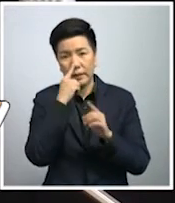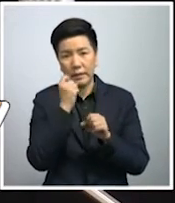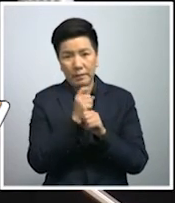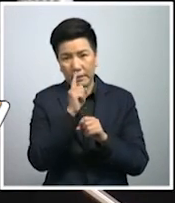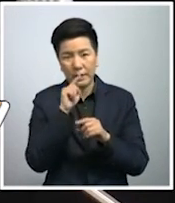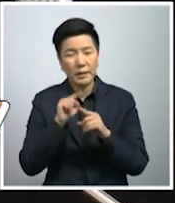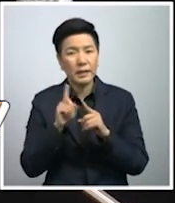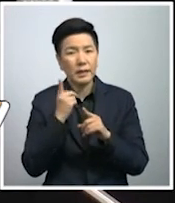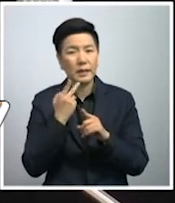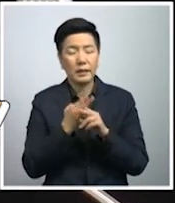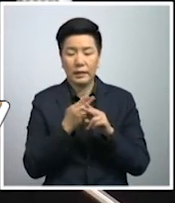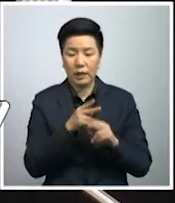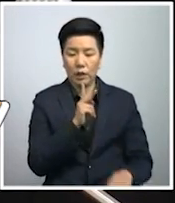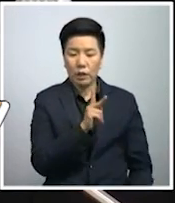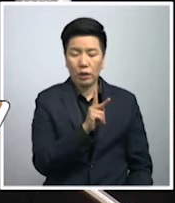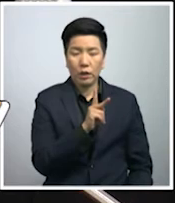หลายท่านโครับทราบอยู่แล้วว่าเราจะดำเนินการตามบทบัญญัติว่าต้องเกี่ยวกับการกลั่นกรองกฎหมายอะไรต่างๆมากมายระยะมากมายนะครับและที่ลังเป็นที่แตกๆมากๆคือการติดตามการปฏิรูปเกี่ยวกับต่อส.ส.ร.